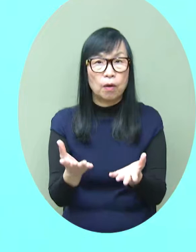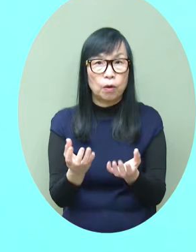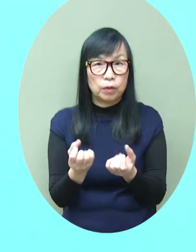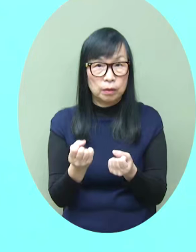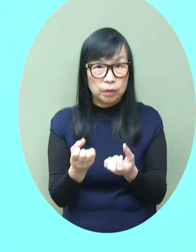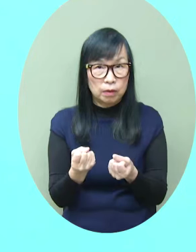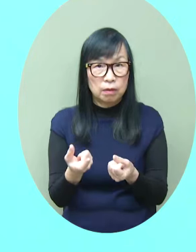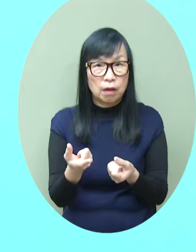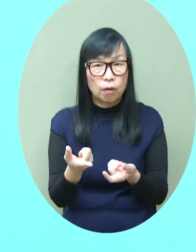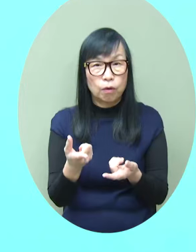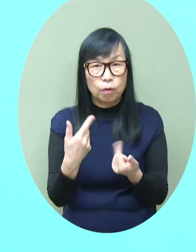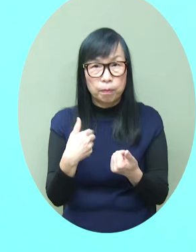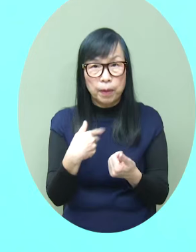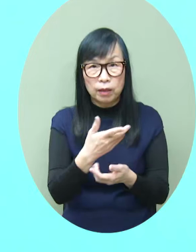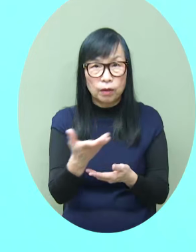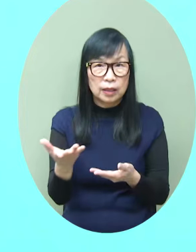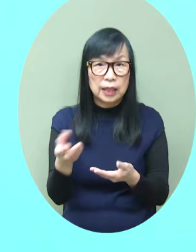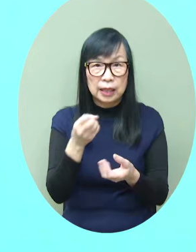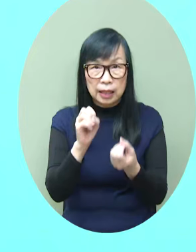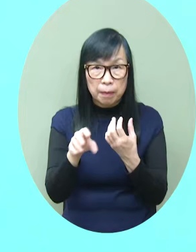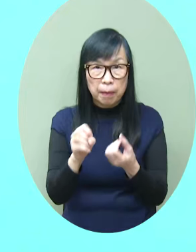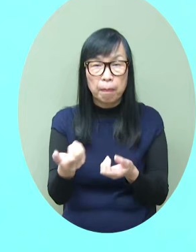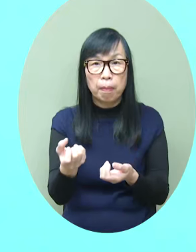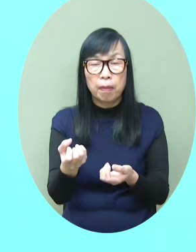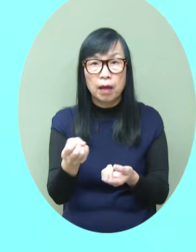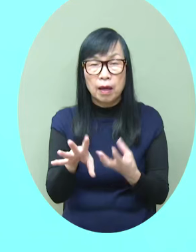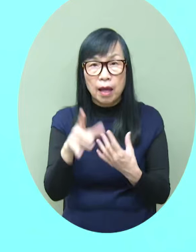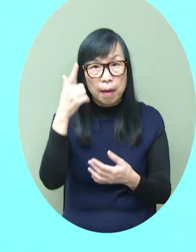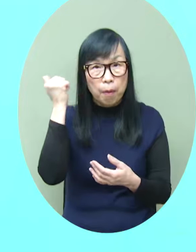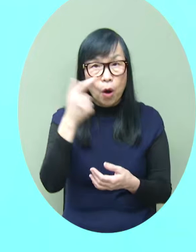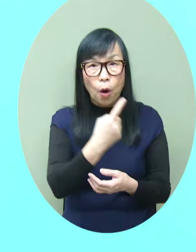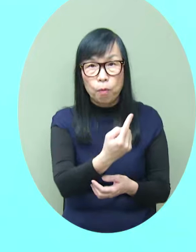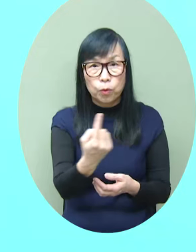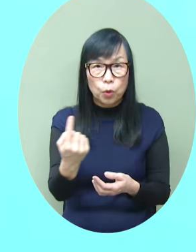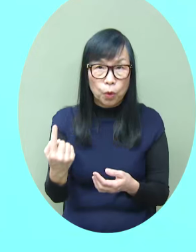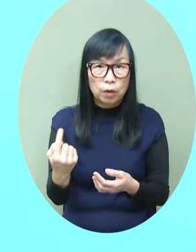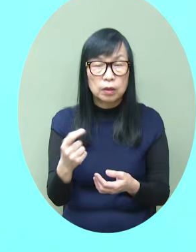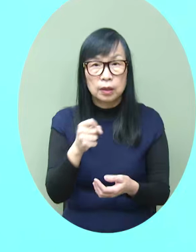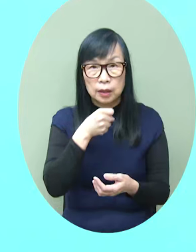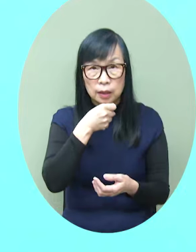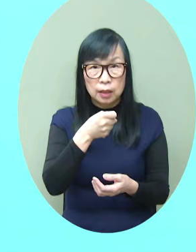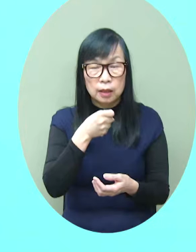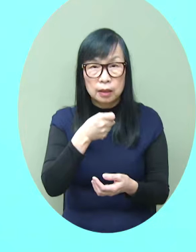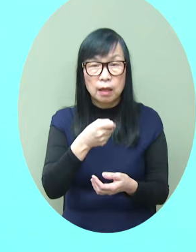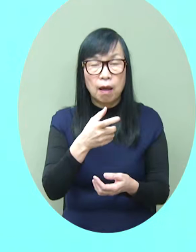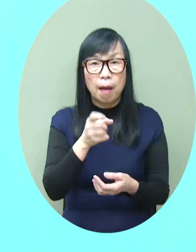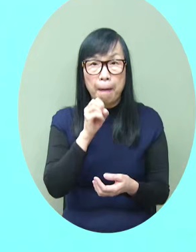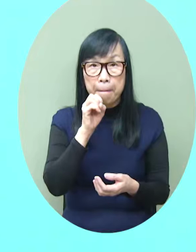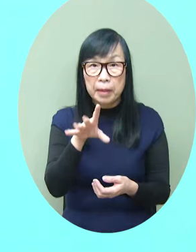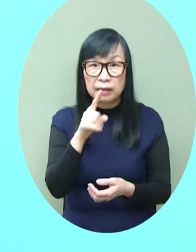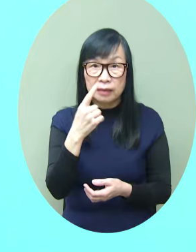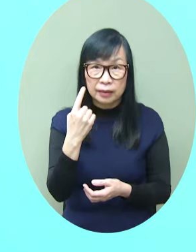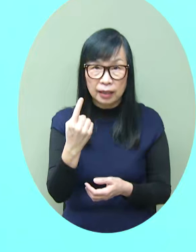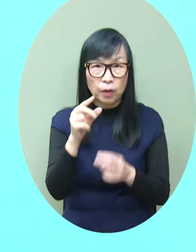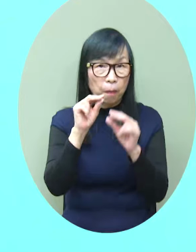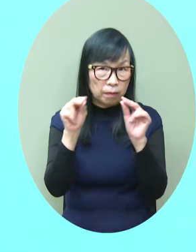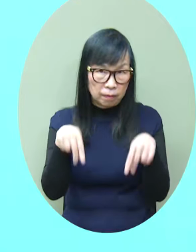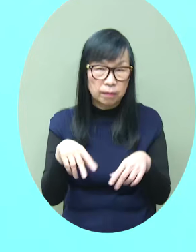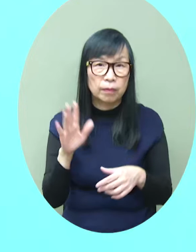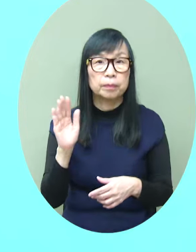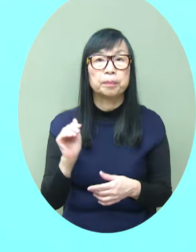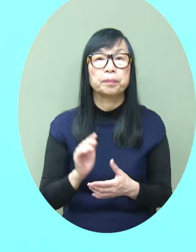即係阿神會俾大家多啲提問嘅機會，但係希望每一位嘅記者咧都係只係問一個嘅問題